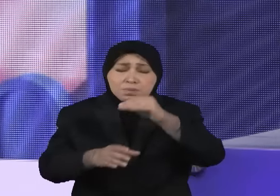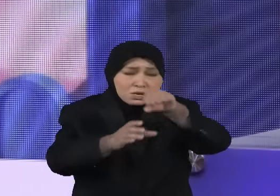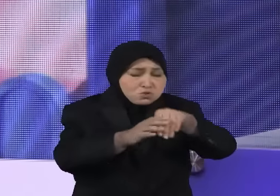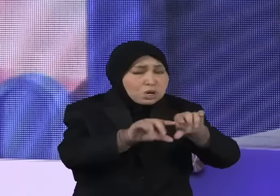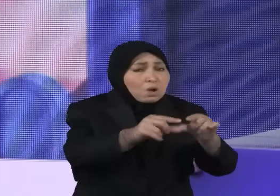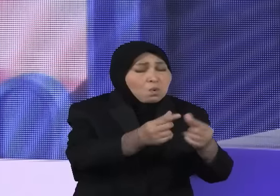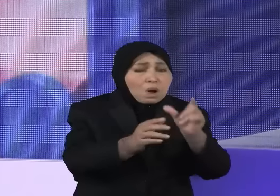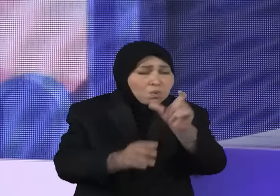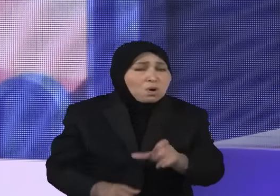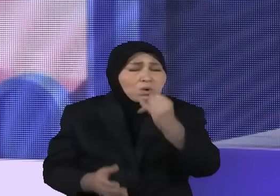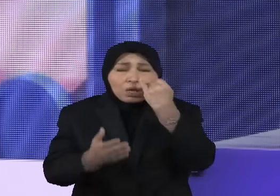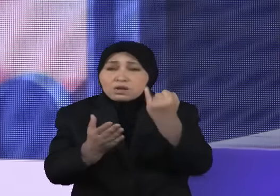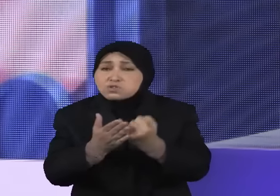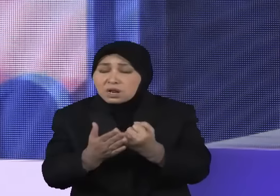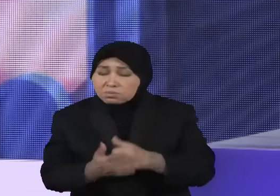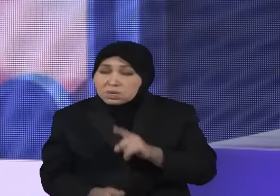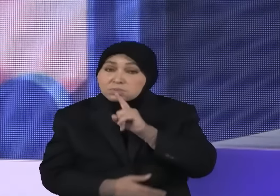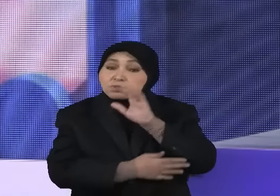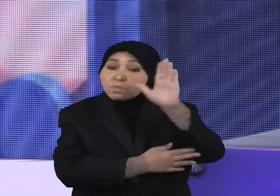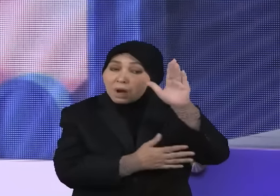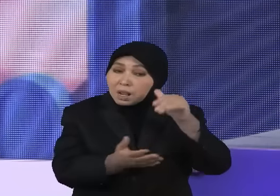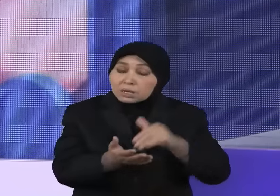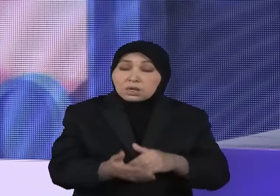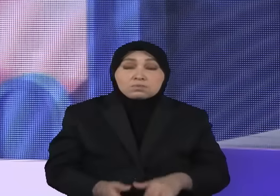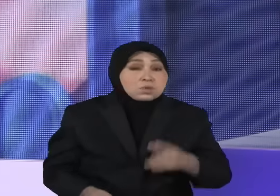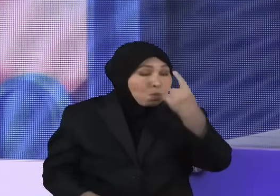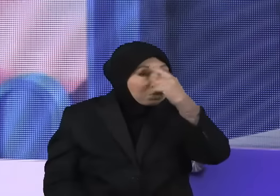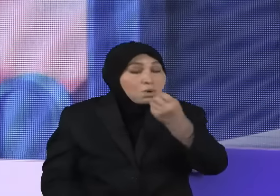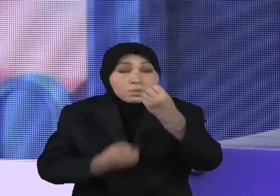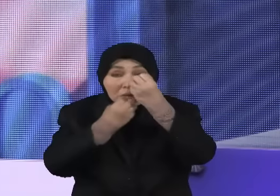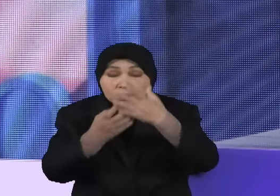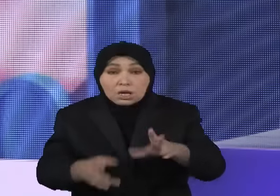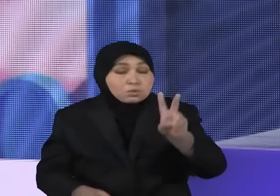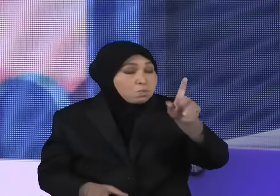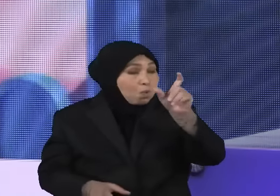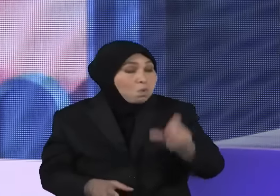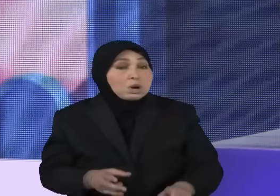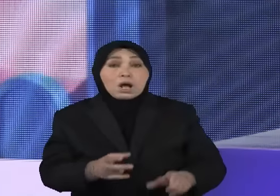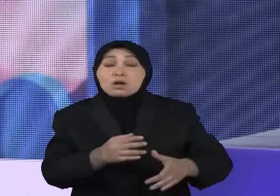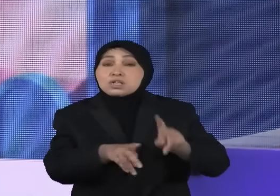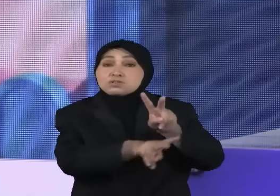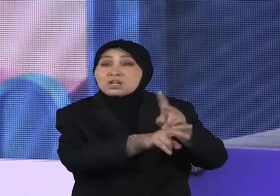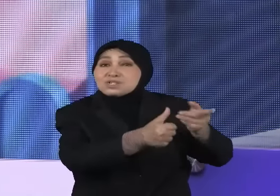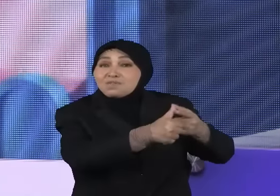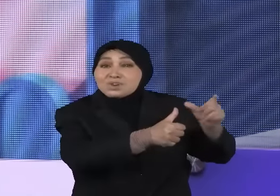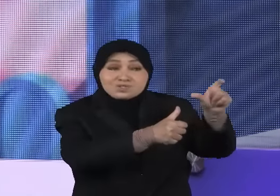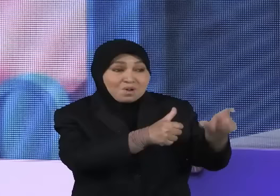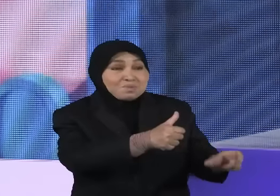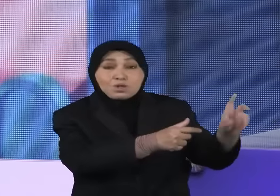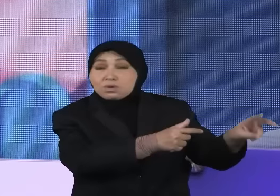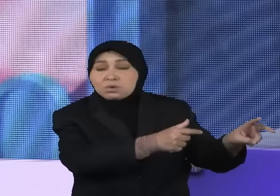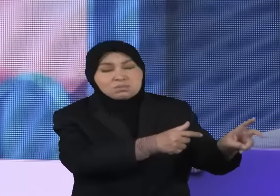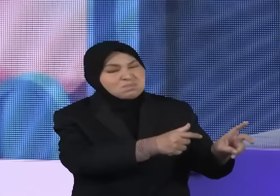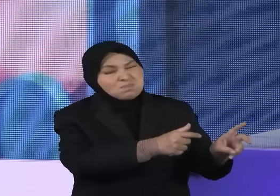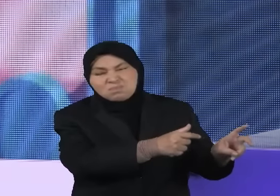kalangan orang yang zalim. Jadi mereka kena bersumpah sekali lagi, ya, untuk menyatakan dua orang saksi awal tadi itu adalah kurang benar,